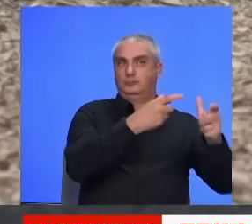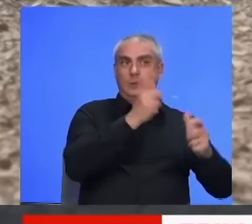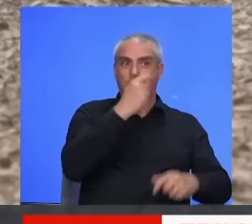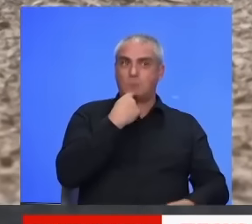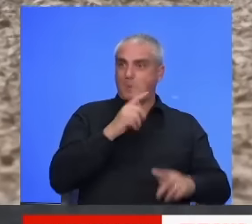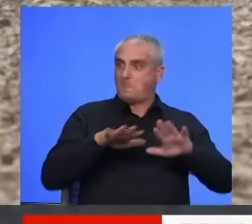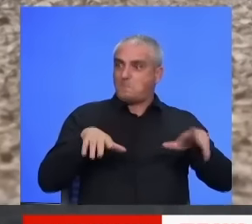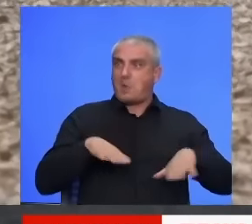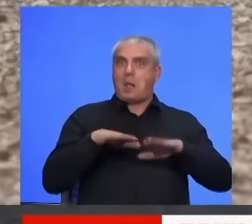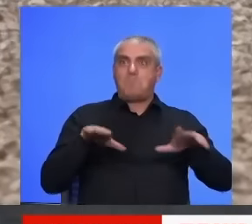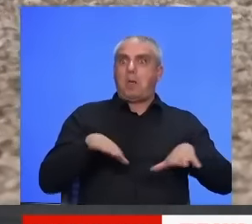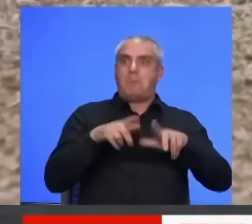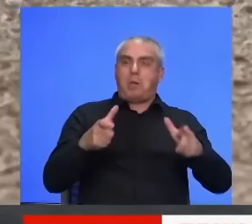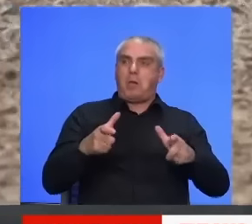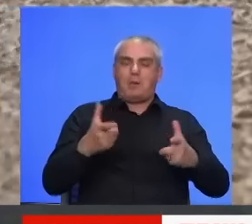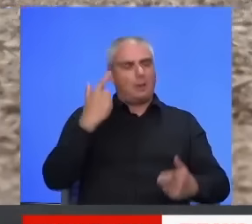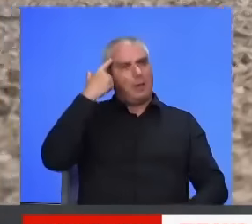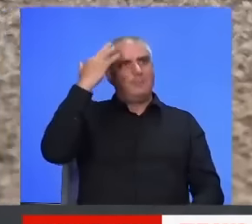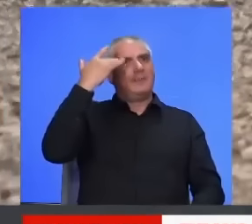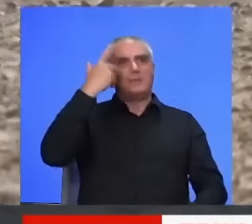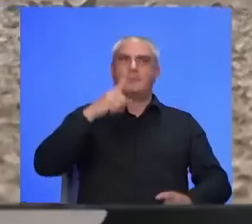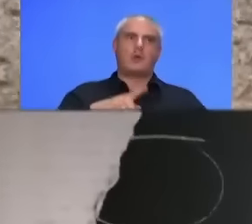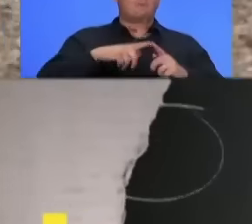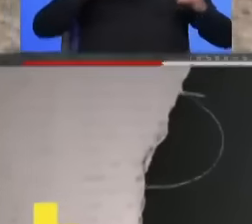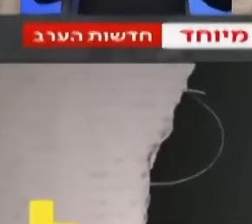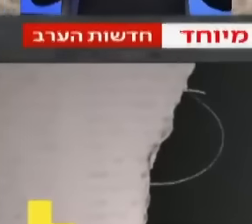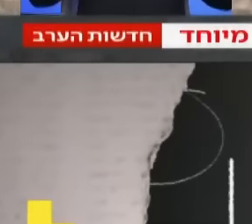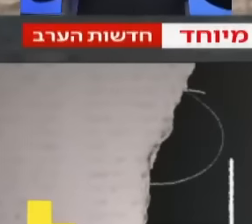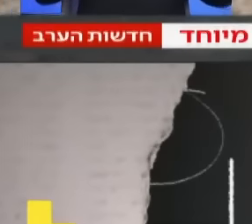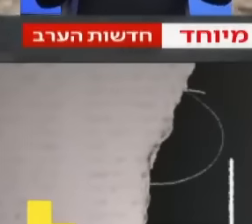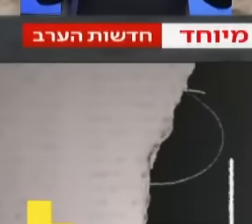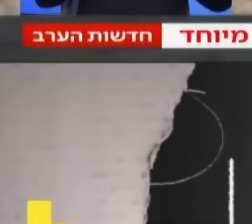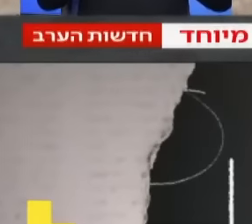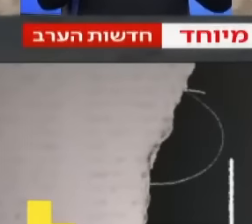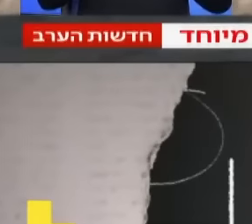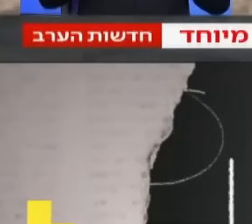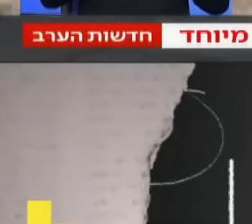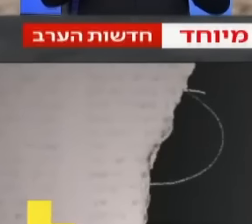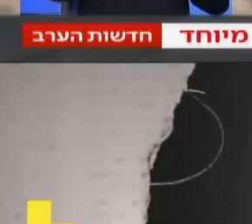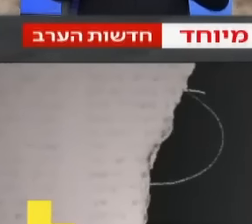בריכות, בריכות, בריכות, מדמיינים איזה קאנטרי קלאב. זה בעיקר קאנטרי בנק, כן?